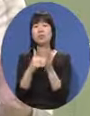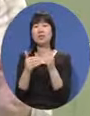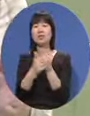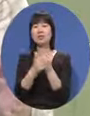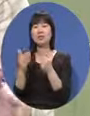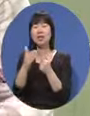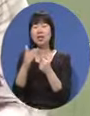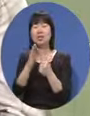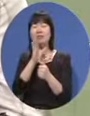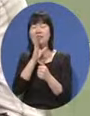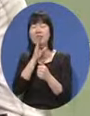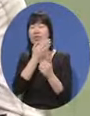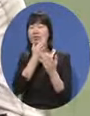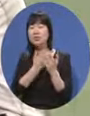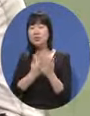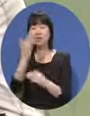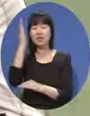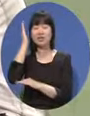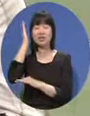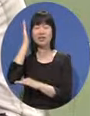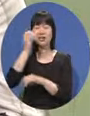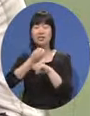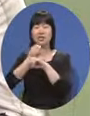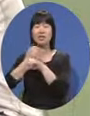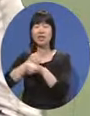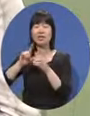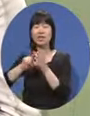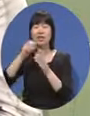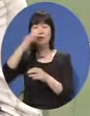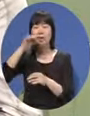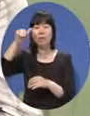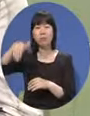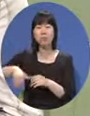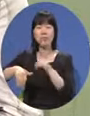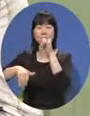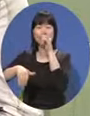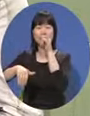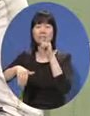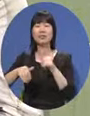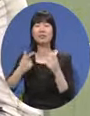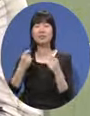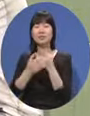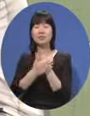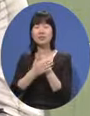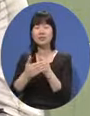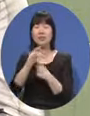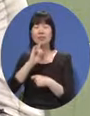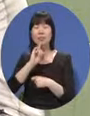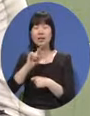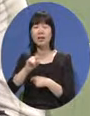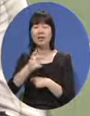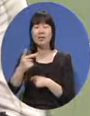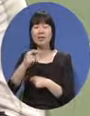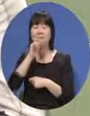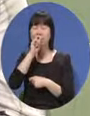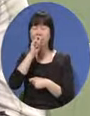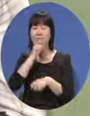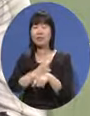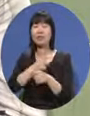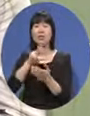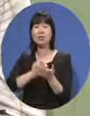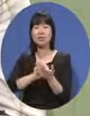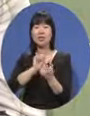그러니까 정말 중요한 얘기를 젊 달할 때 4 뭔가가 떨어지겠죠 그래서 말은 너무 안해도